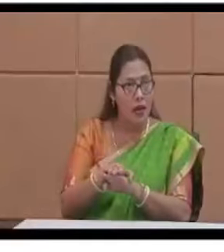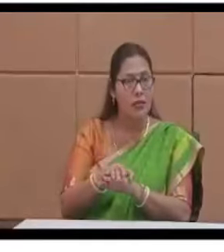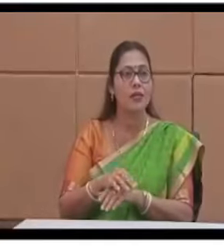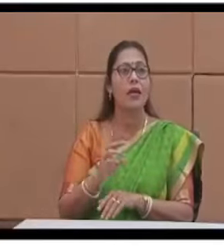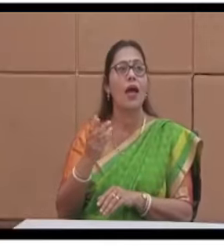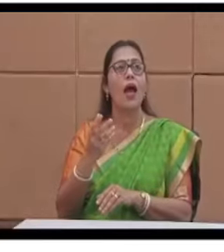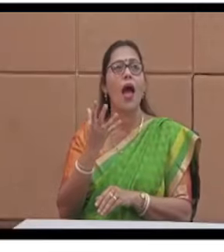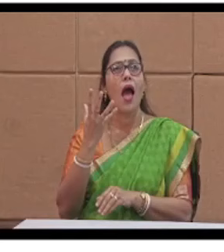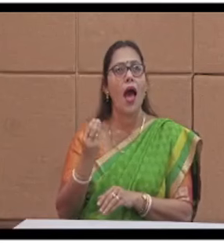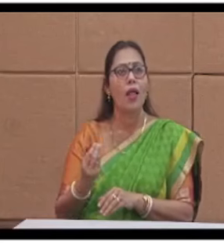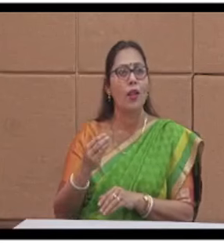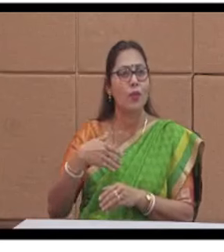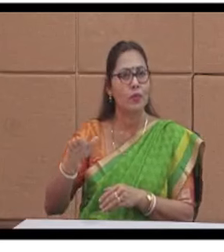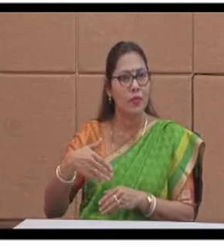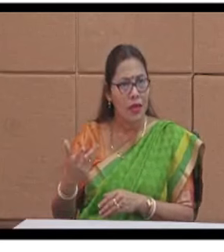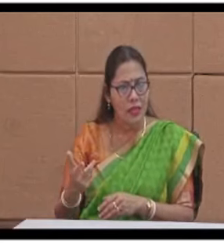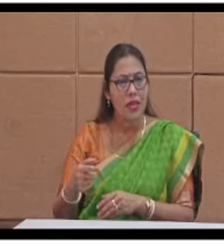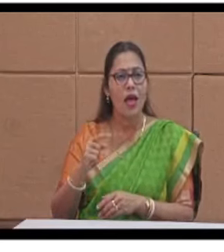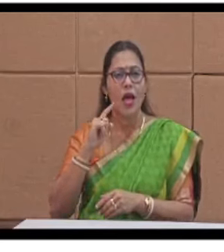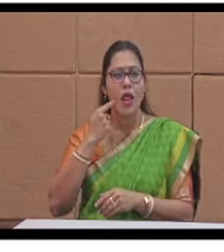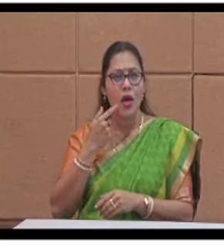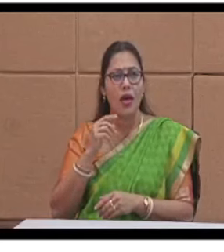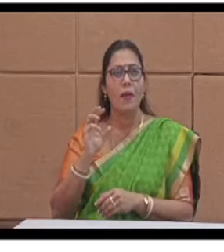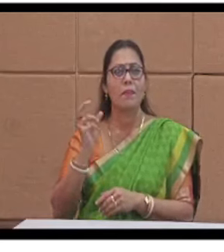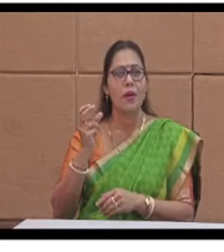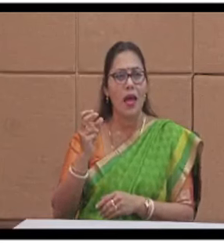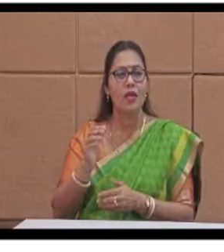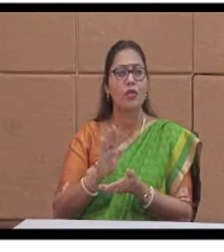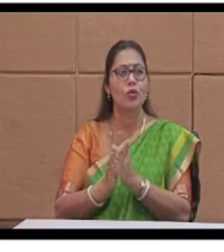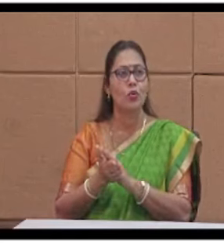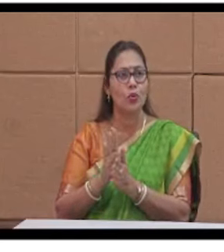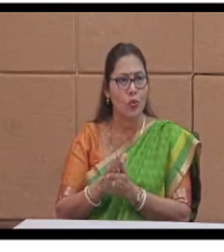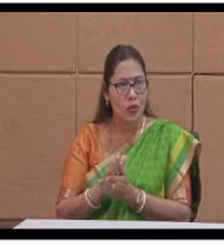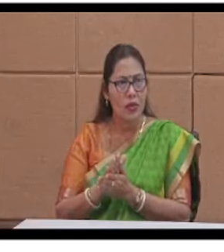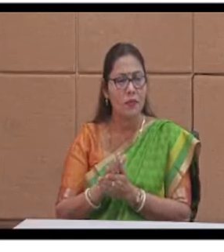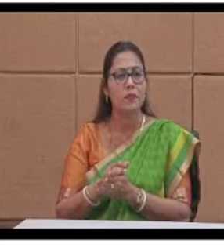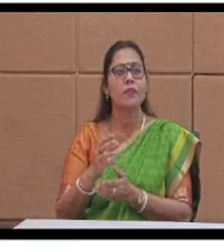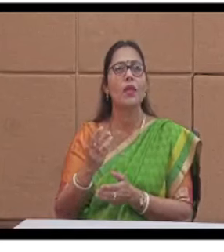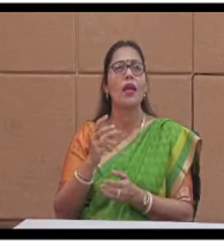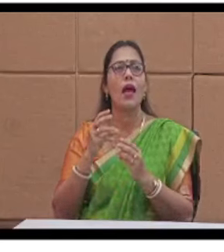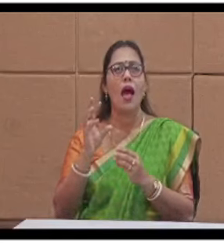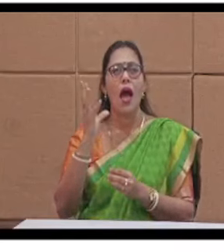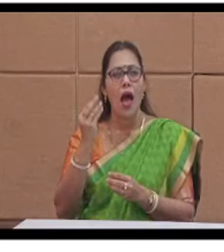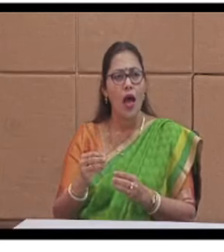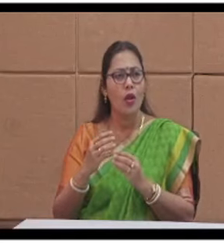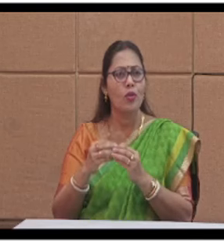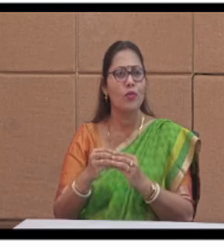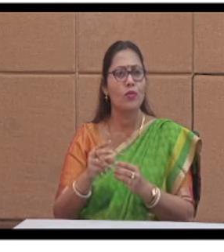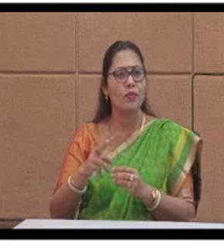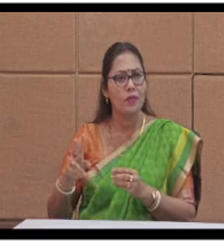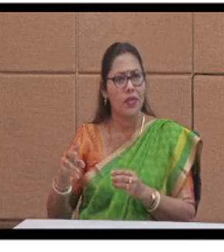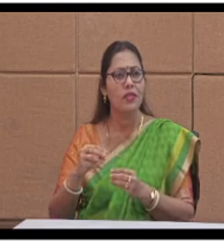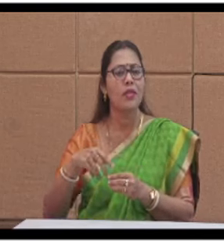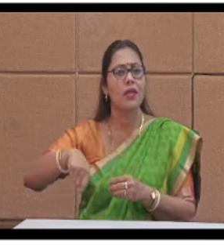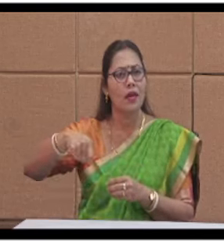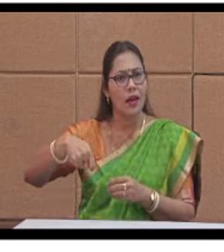আলুর চোখা লঙ্কা পেঁয়াজ রুটি আলু মেশানো সবজি অন্যান্য